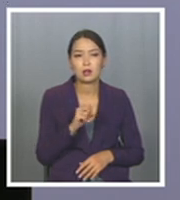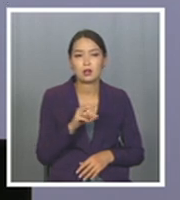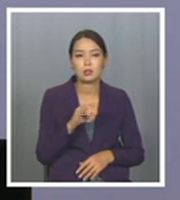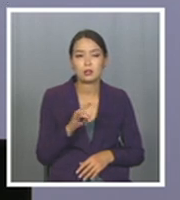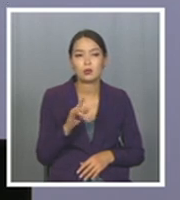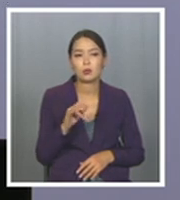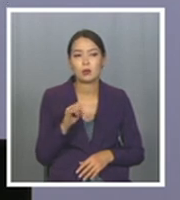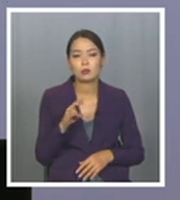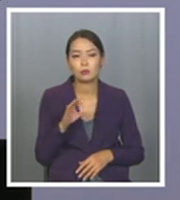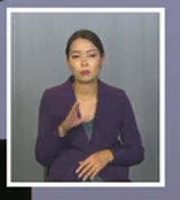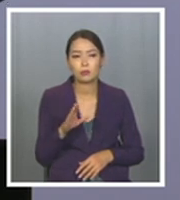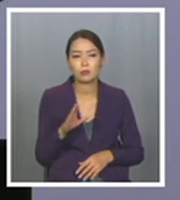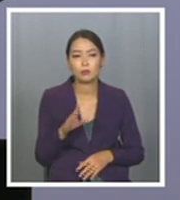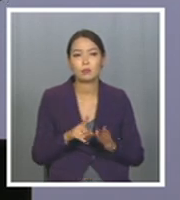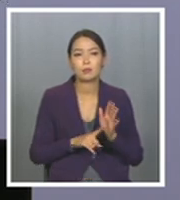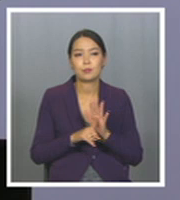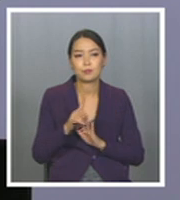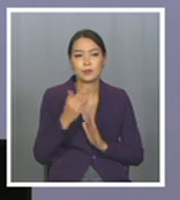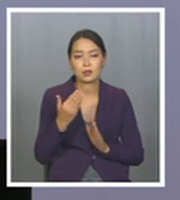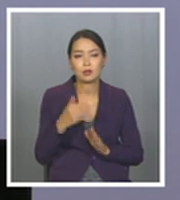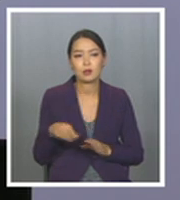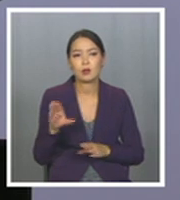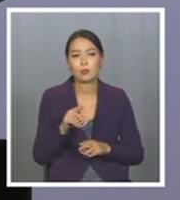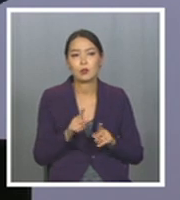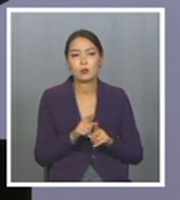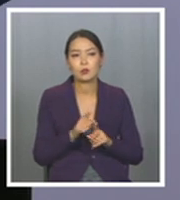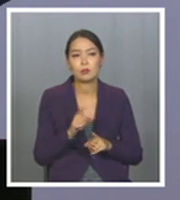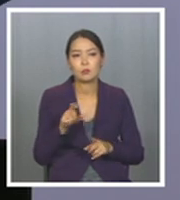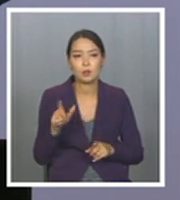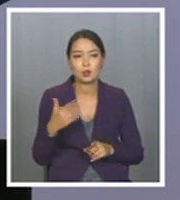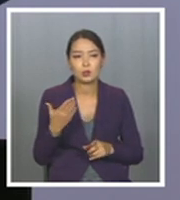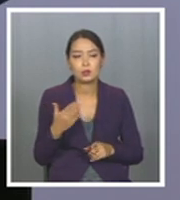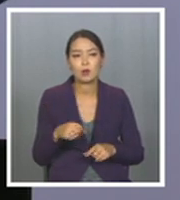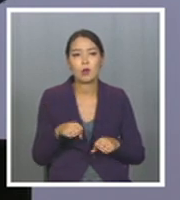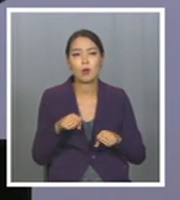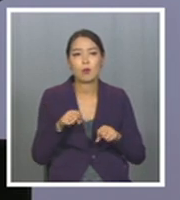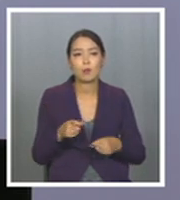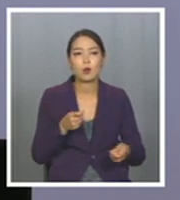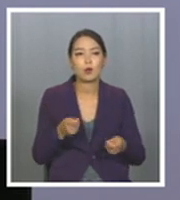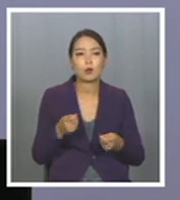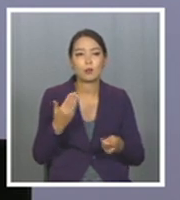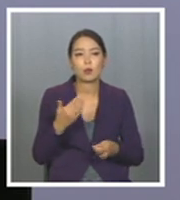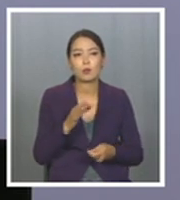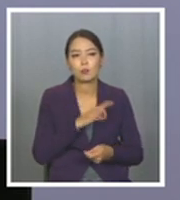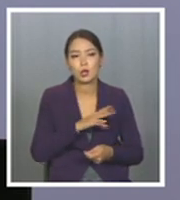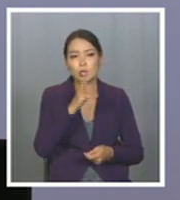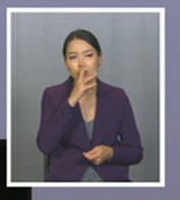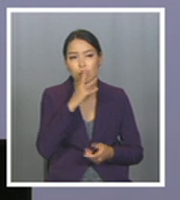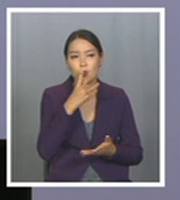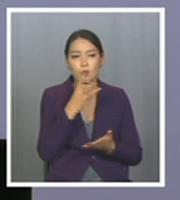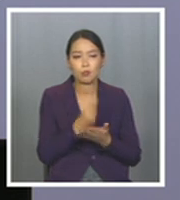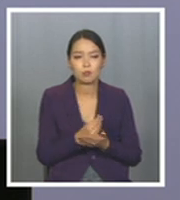Қуанышев бастаған қазақ зиялы қауым өкілдері өлкелік партия ұйымын басқарып отырған Голощекиннің өзіне хат